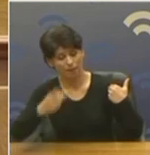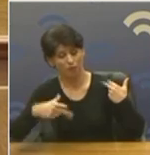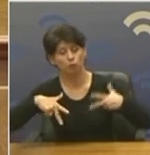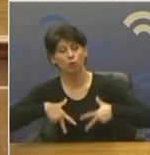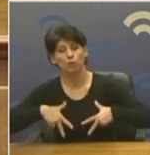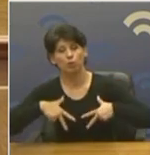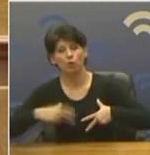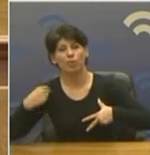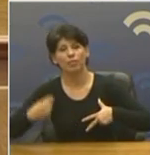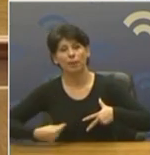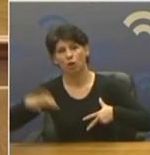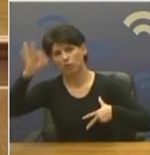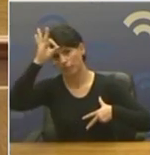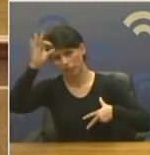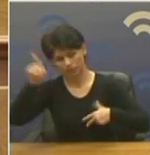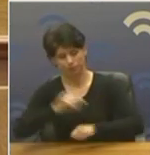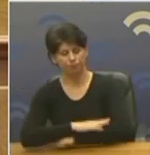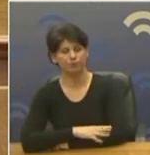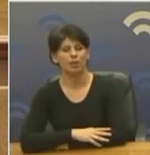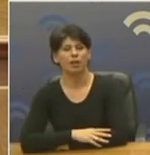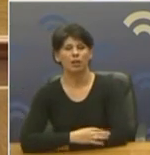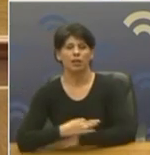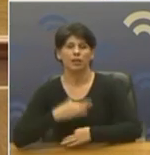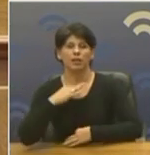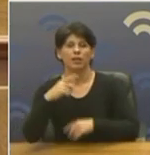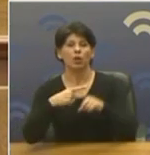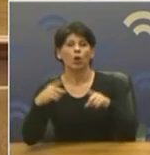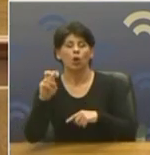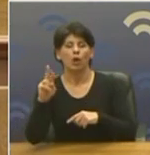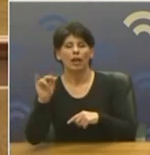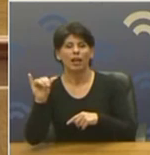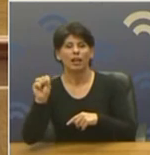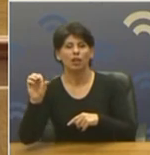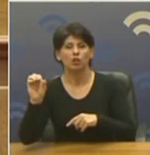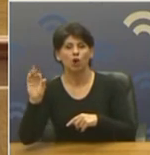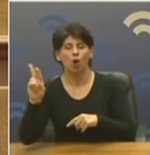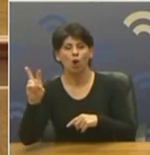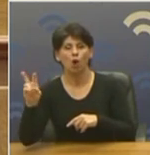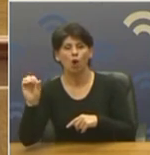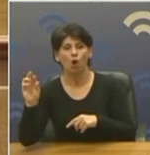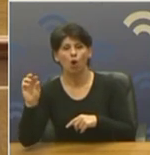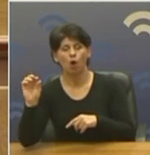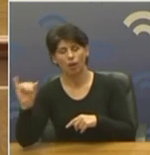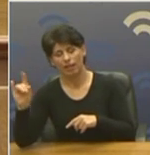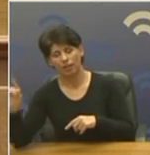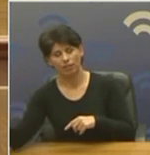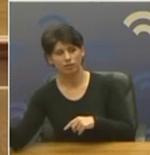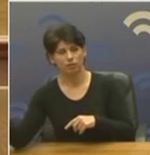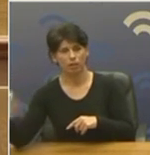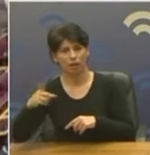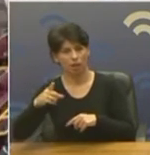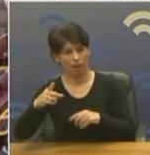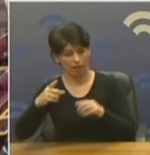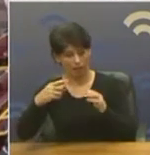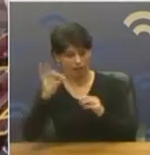Υπουργού Δημοσίας Τάξης, του κυρίου Χρυσοχοΐδη. Πρακτικά, Θεσσαλονίκη το